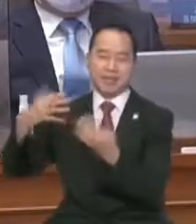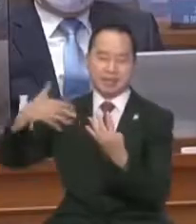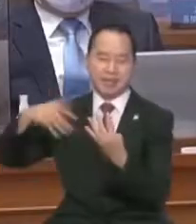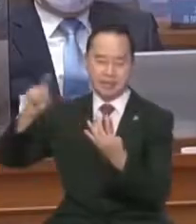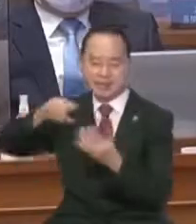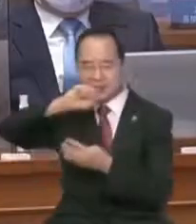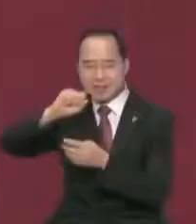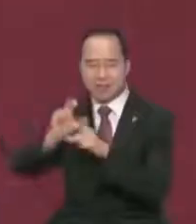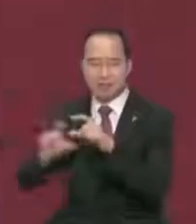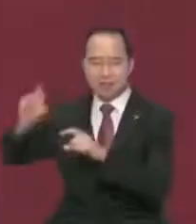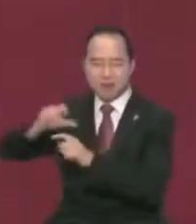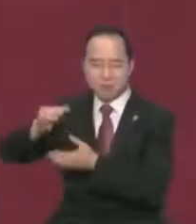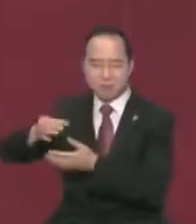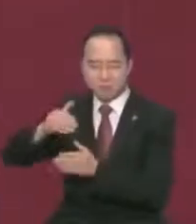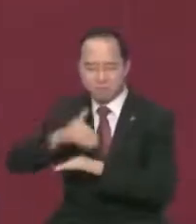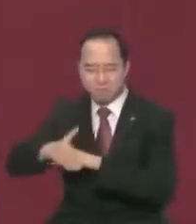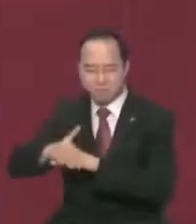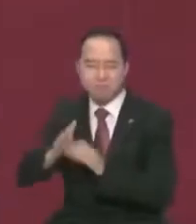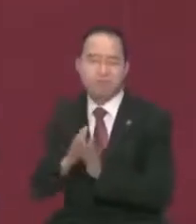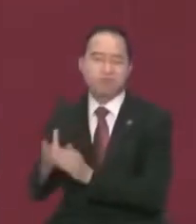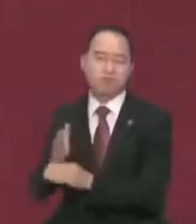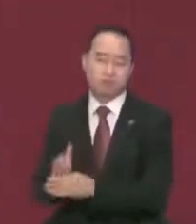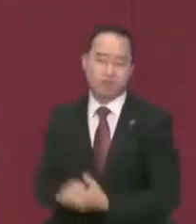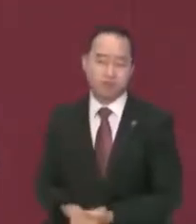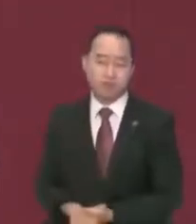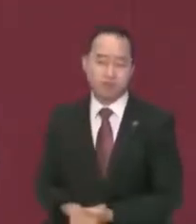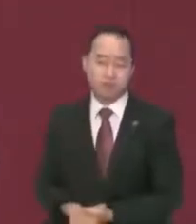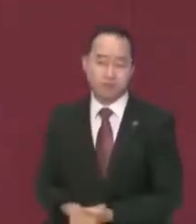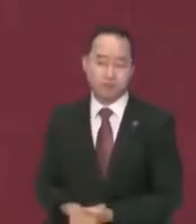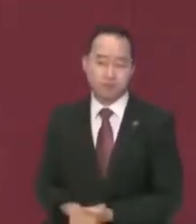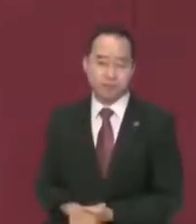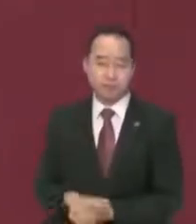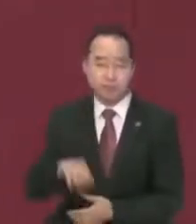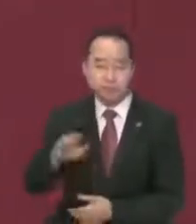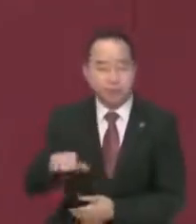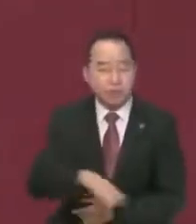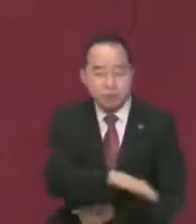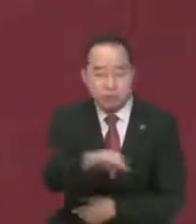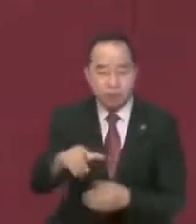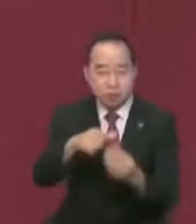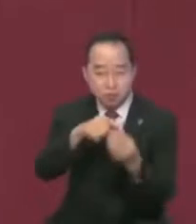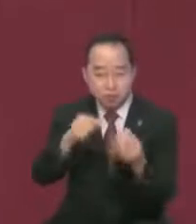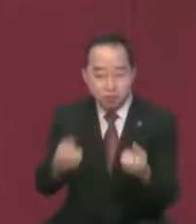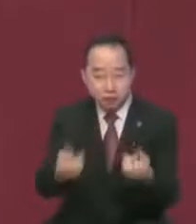힘겨운 국민들께서 추석 이전부터 지원을 받으실 수 있어야 합니다.